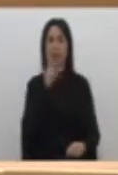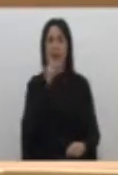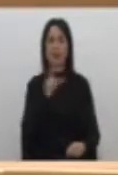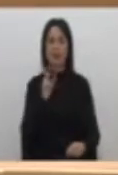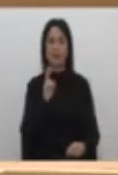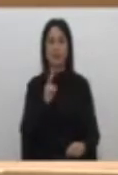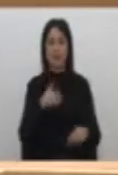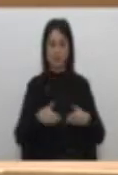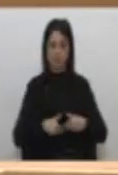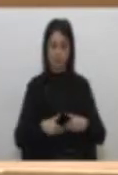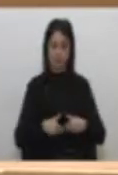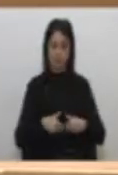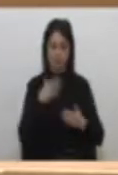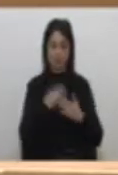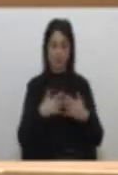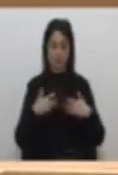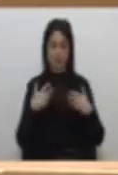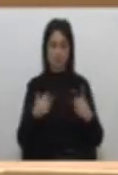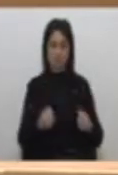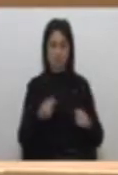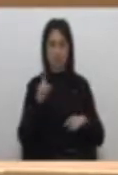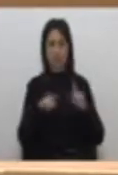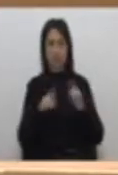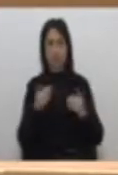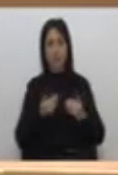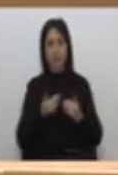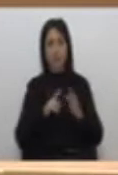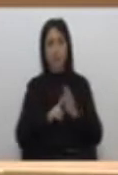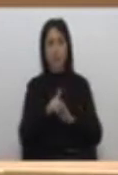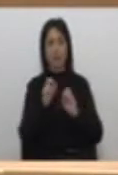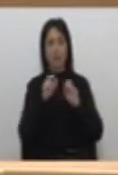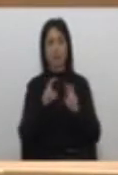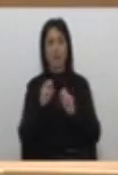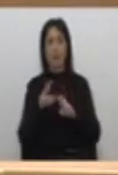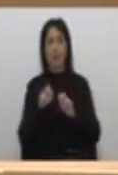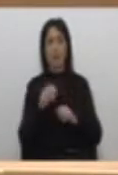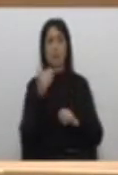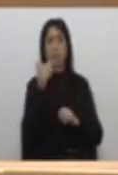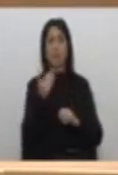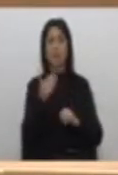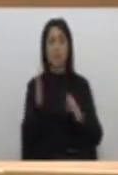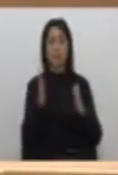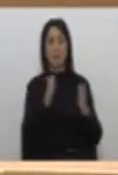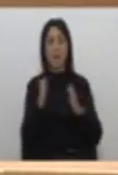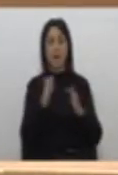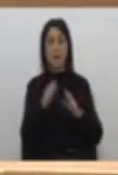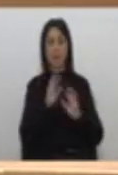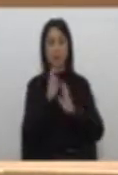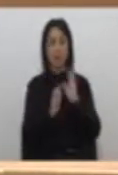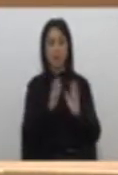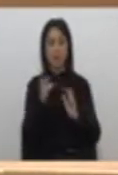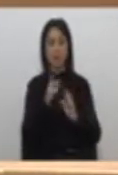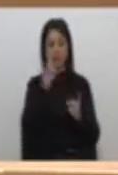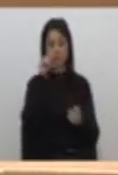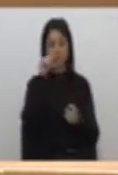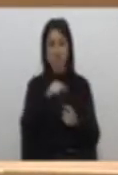რომლებიც შიმშილობენ და თავის ჯანმრთელობას და ზოგჯერ სიცოცხლესაც უქმნიან საფრთხეს, მათ მაქსიმალური მოვლა ჭირდებათ და